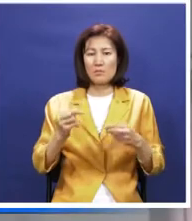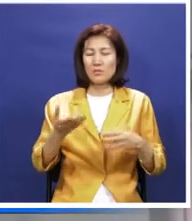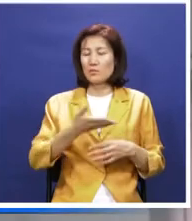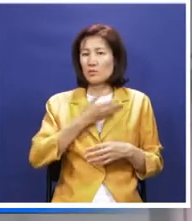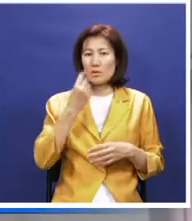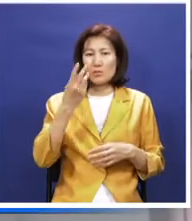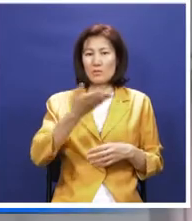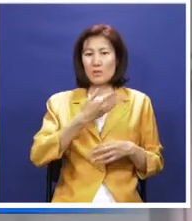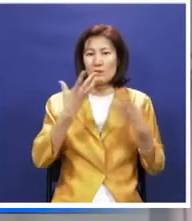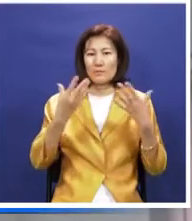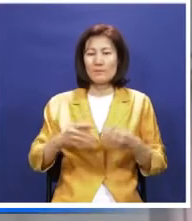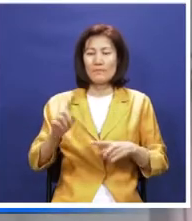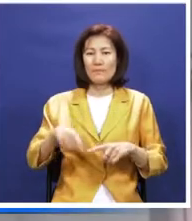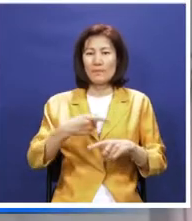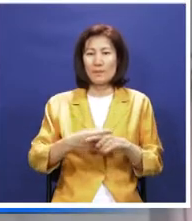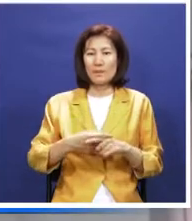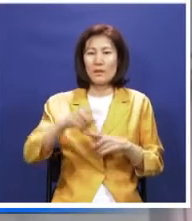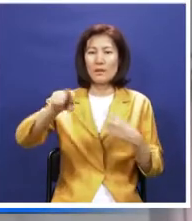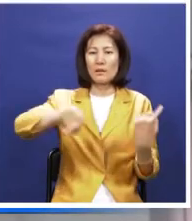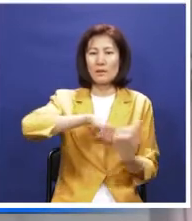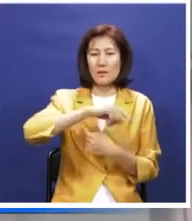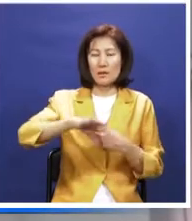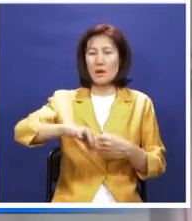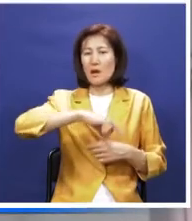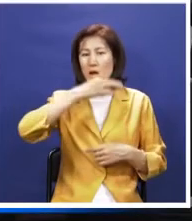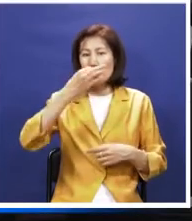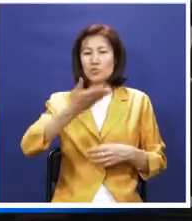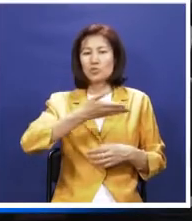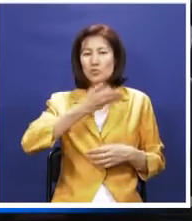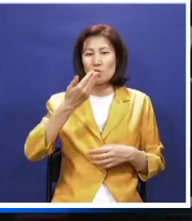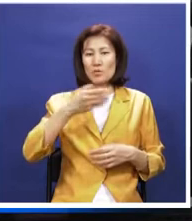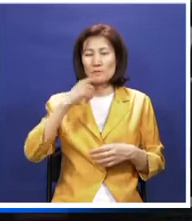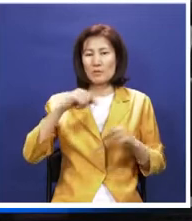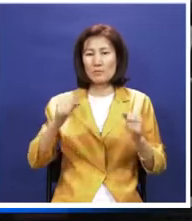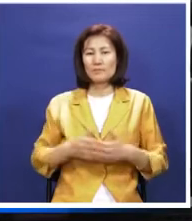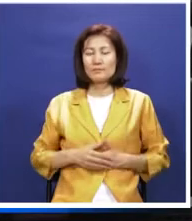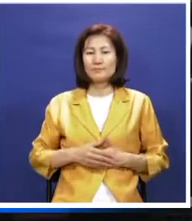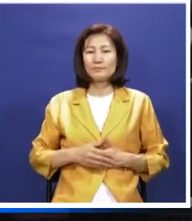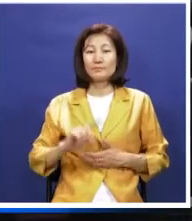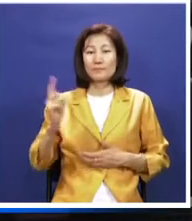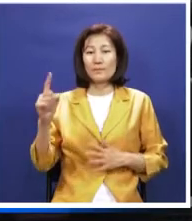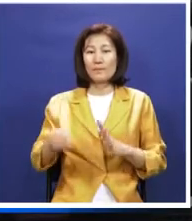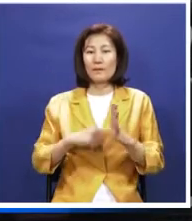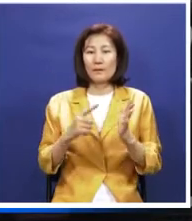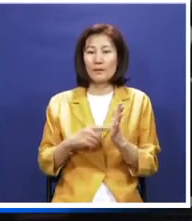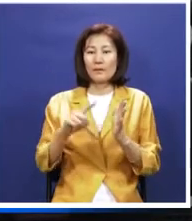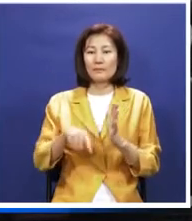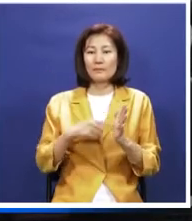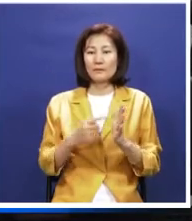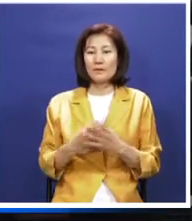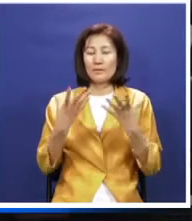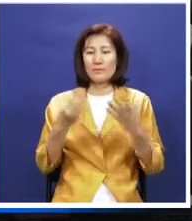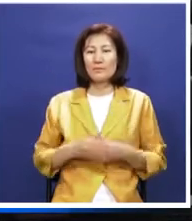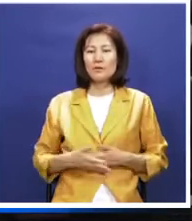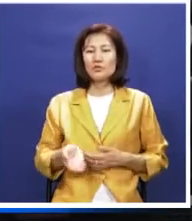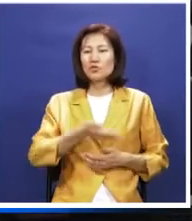мүлде көрінген жоқ. Бұл тұста кәсіпкерлер жауаптыларды жоқтады. Мы сюда вопросы хотим что-то выяснить, да? А